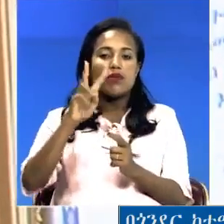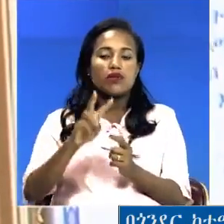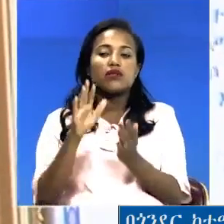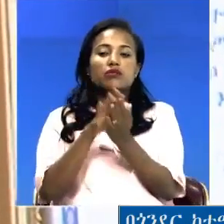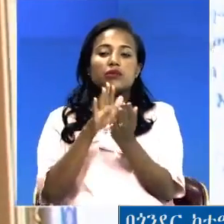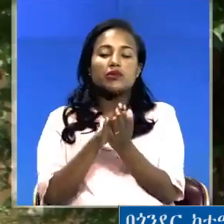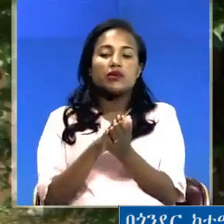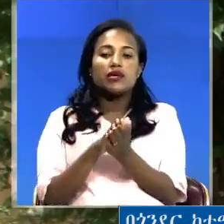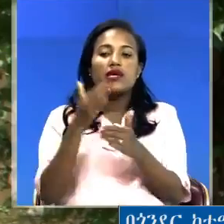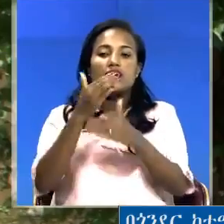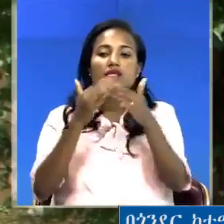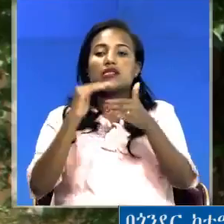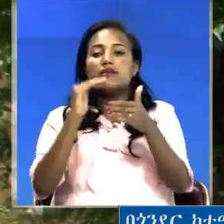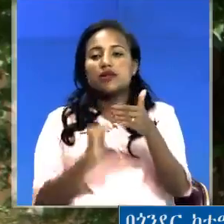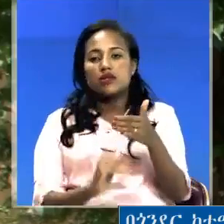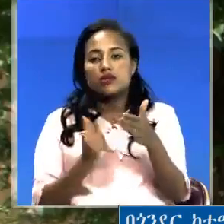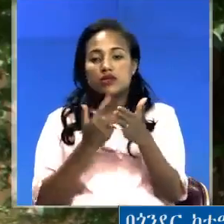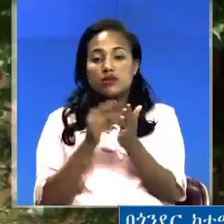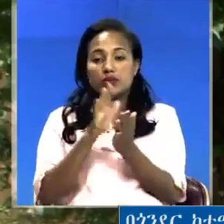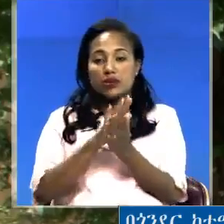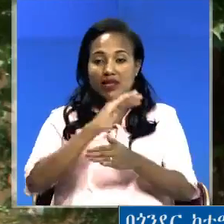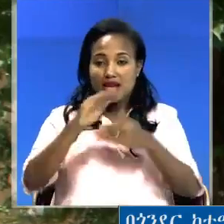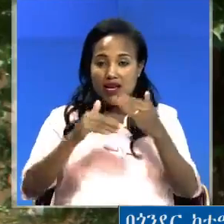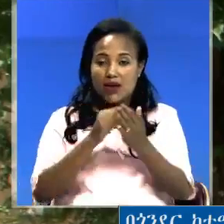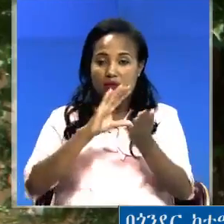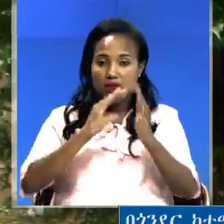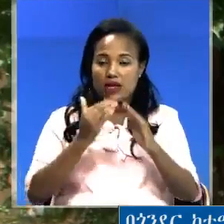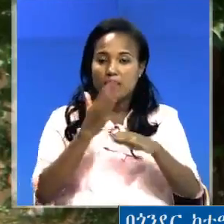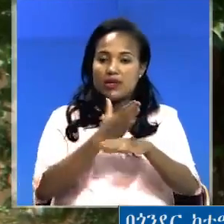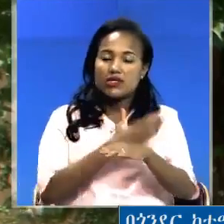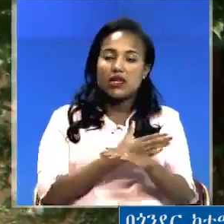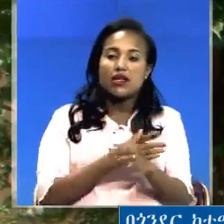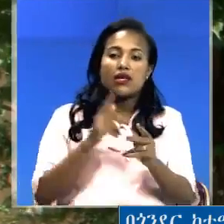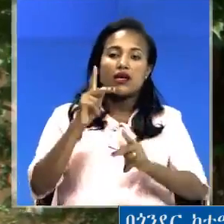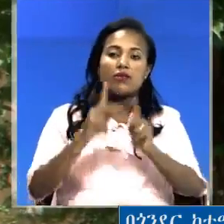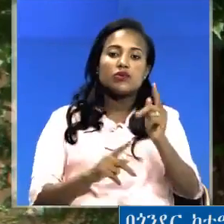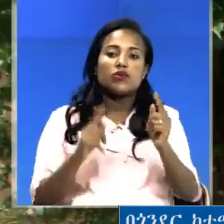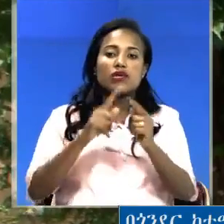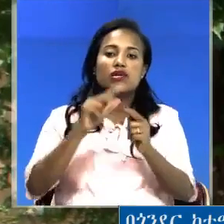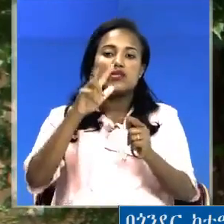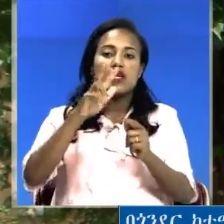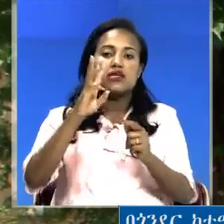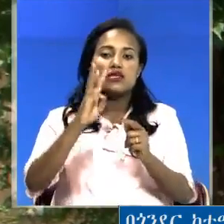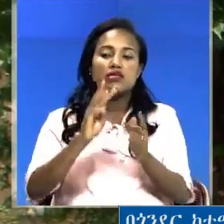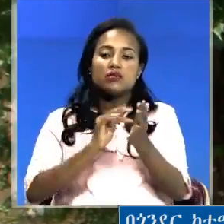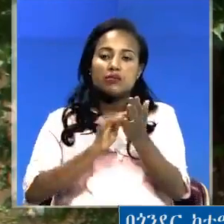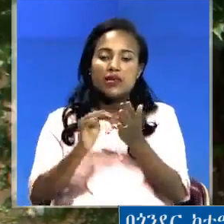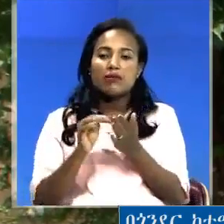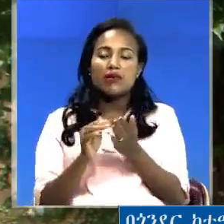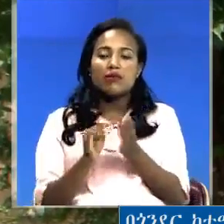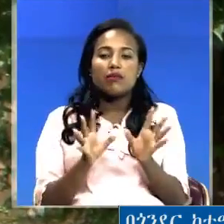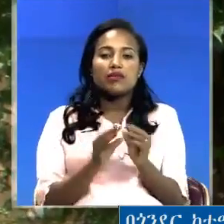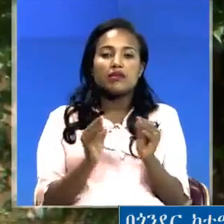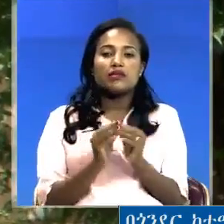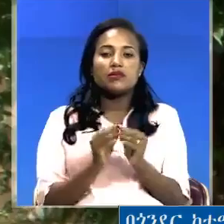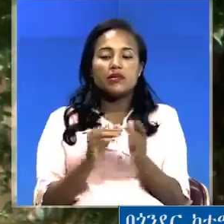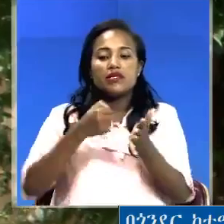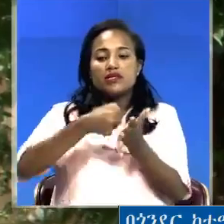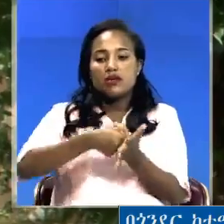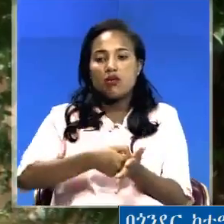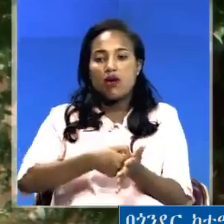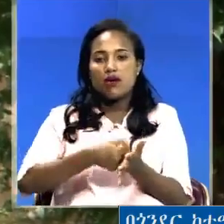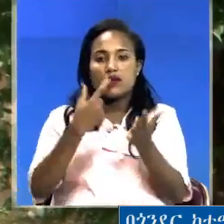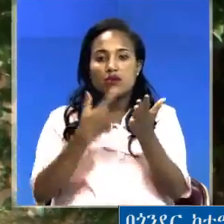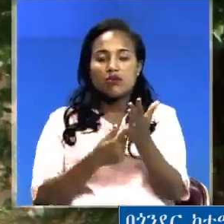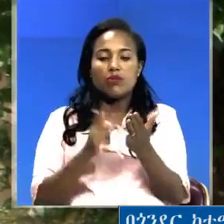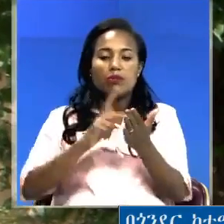በታች ናቸው። የነዚህን ትምህርት ቤቶች አጠቃላይ ገጽታ ለማሻሻል ከህብረተሰቡ ወደ 36 ሚሊዮን ብር ለማሰባሰብ ጸድቋል። እንደዚሁም